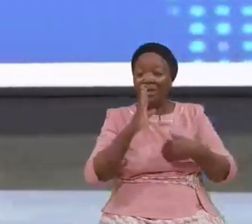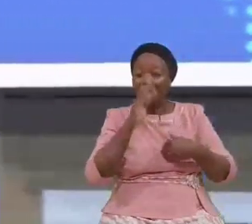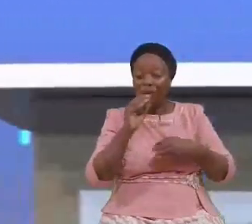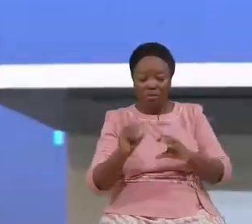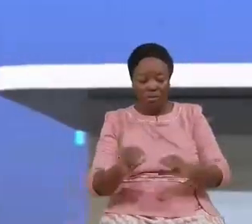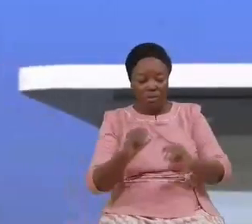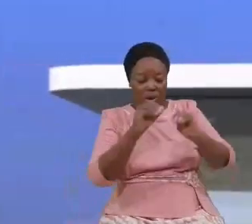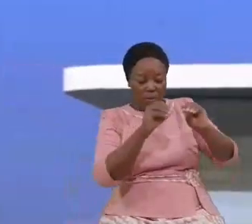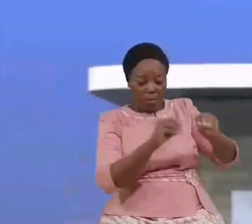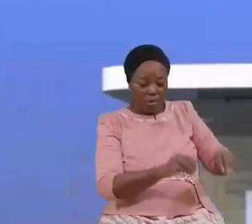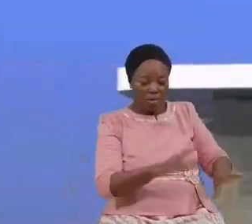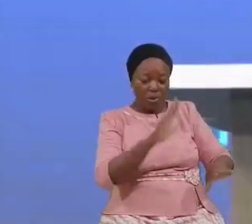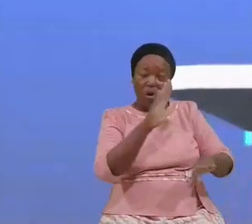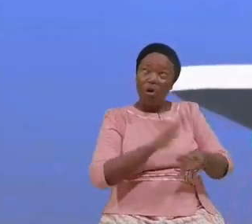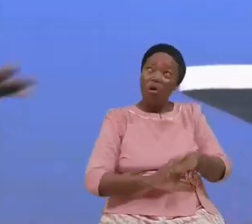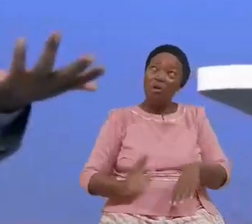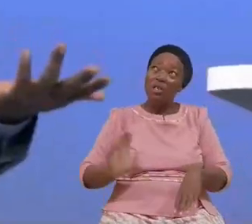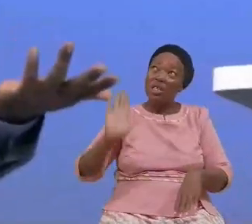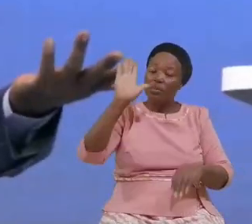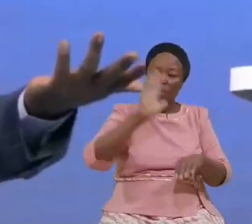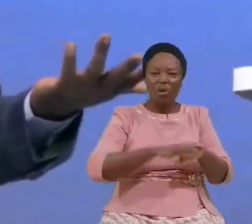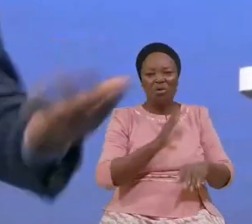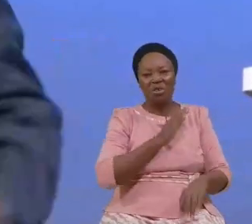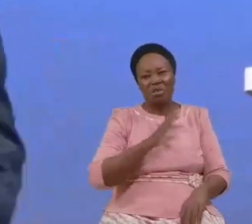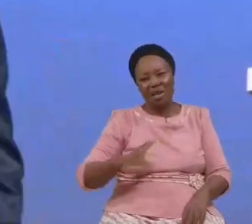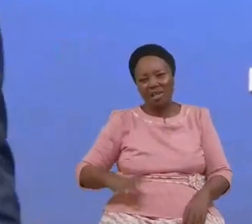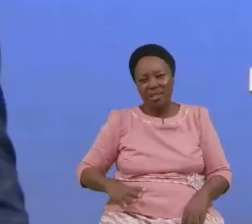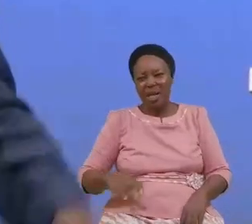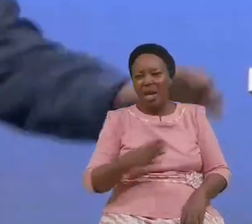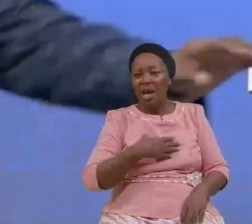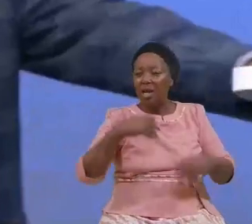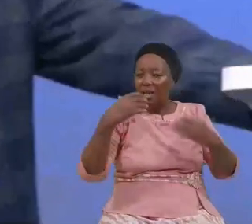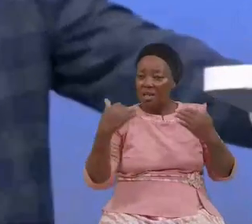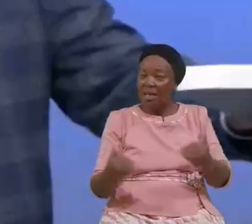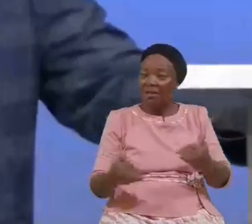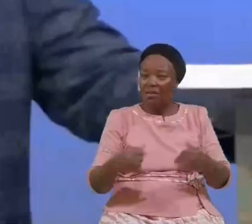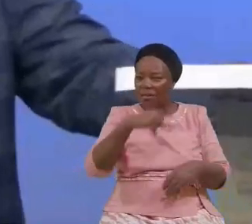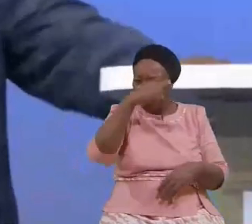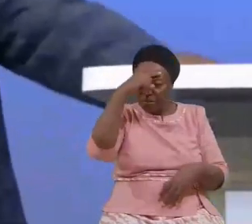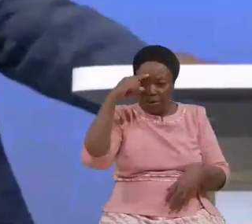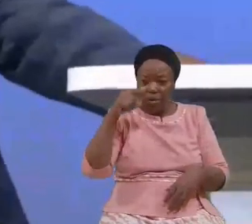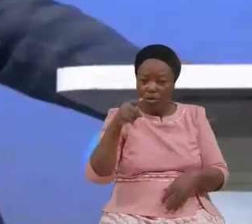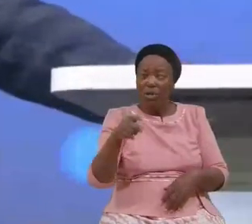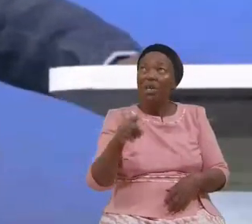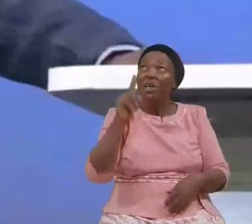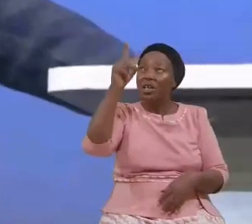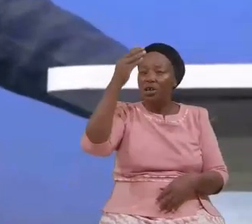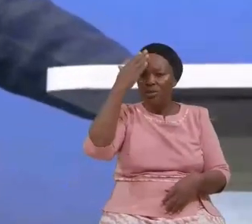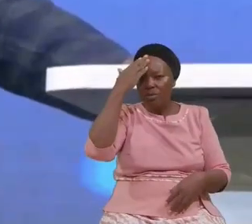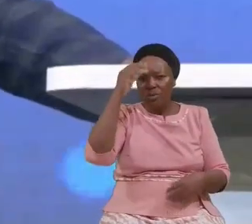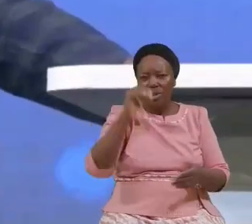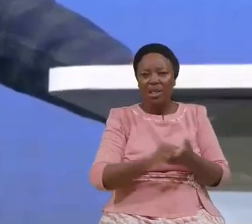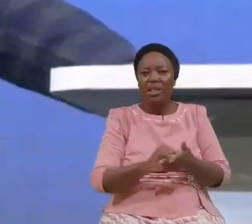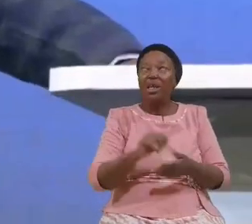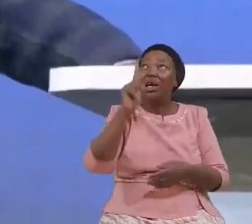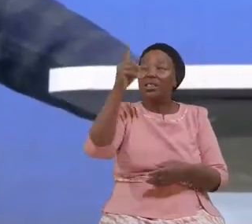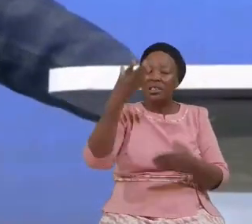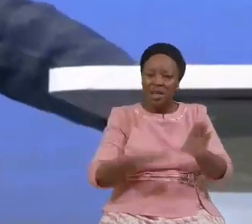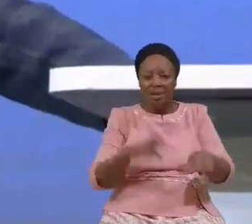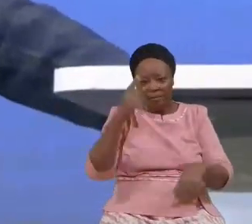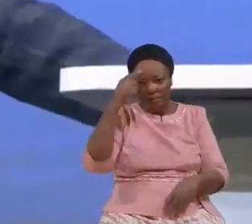porter sur lui sur Christ et maintenant parce qu'il sait qu'il est mort pour toi